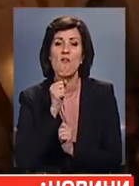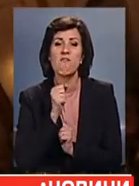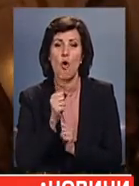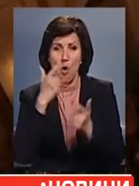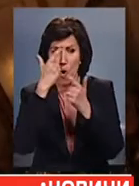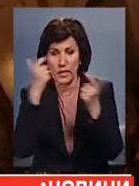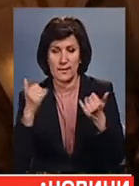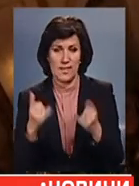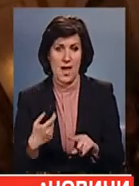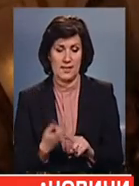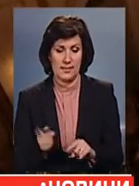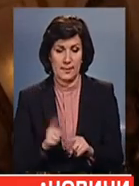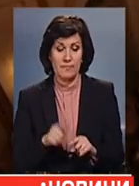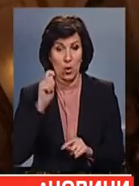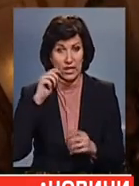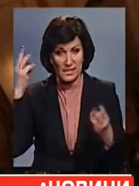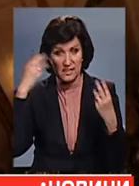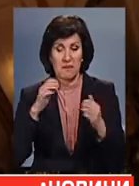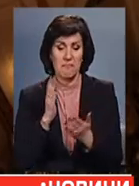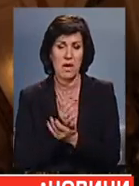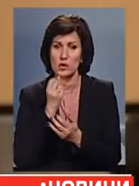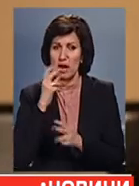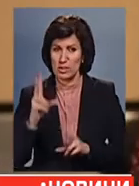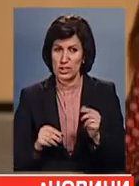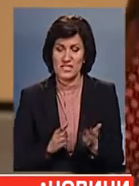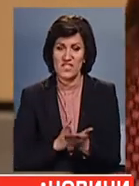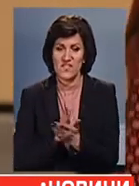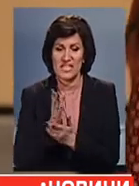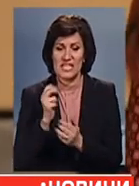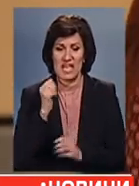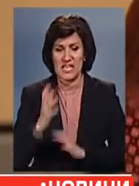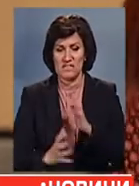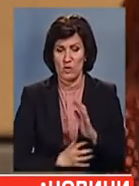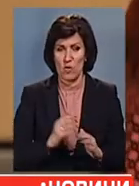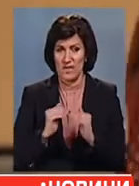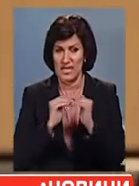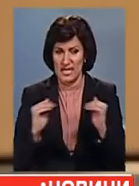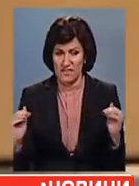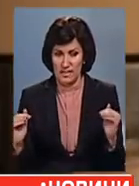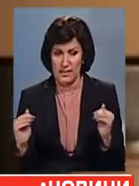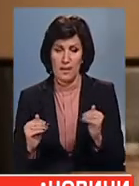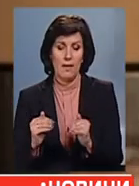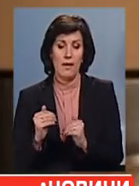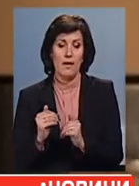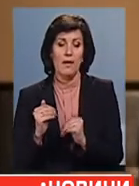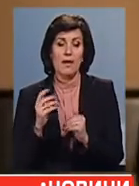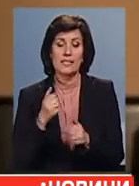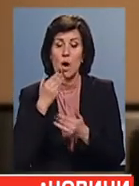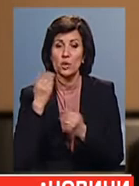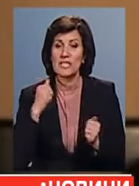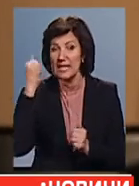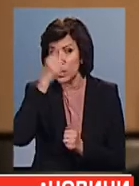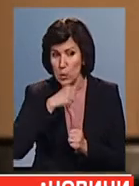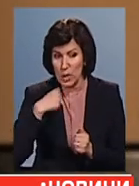цього. Українські дизайнери мають гарні шанси вийти на світовий рівень, каже співорганізатор вечора Ірина Мазур. За її словами, за останні